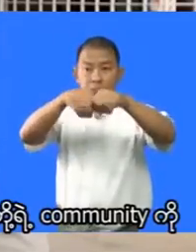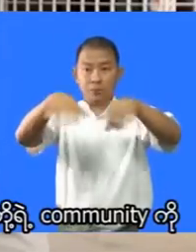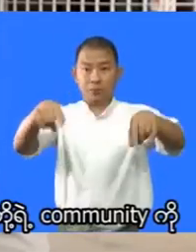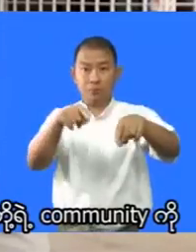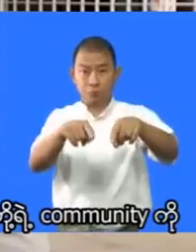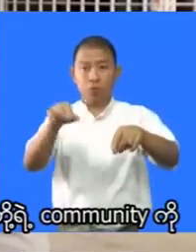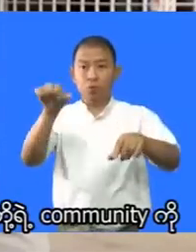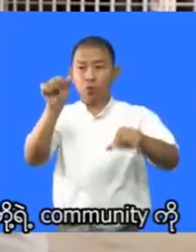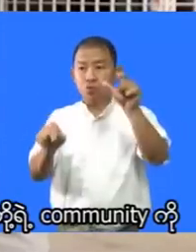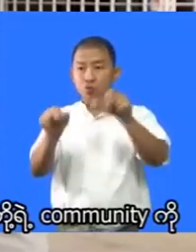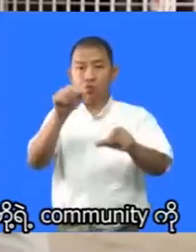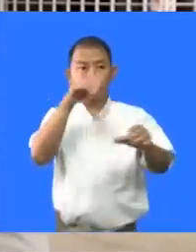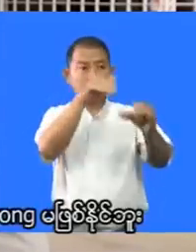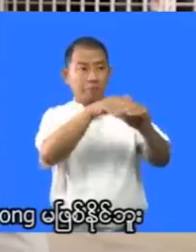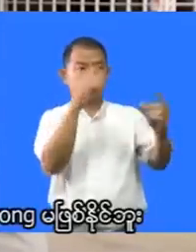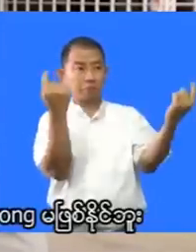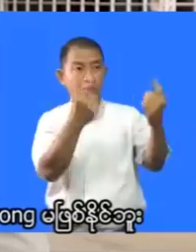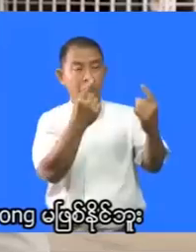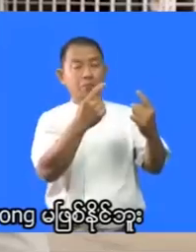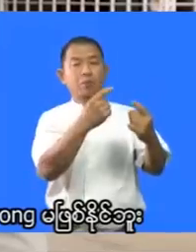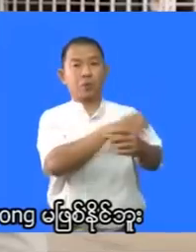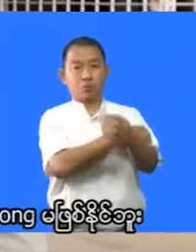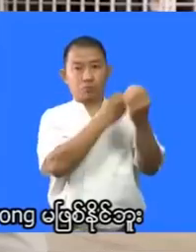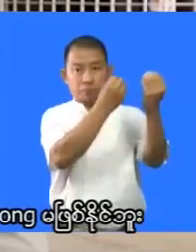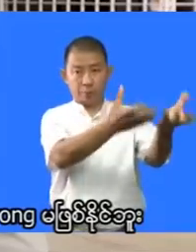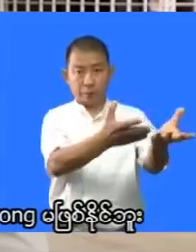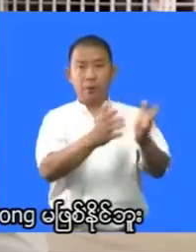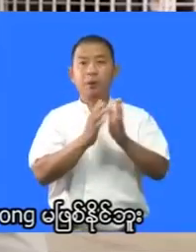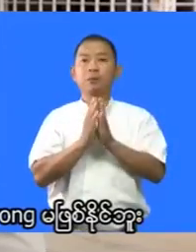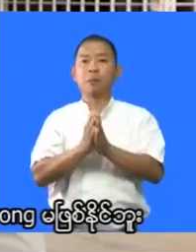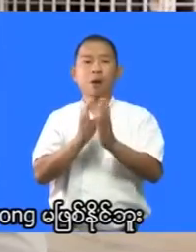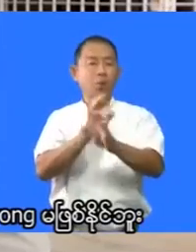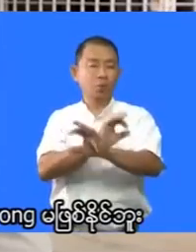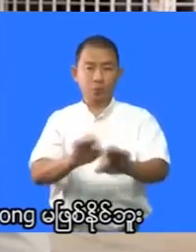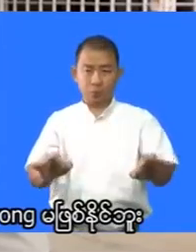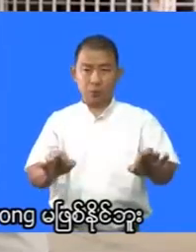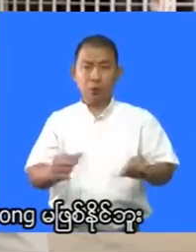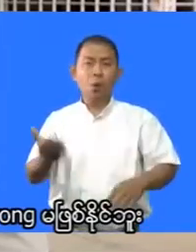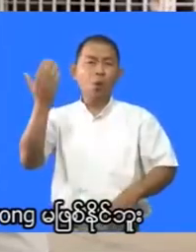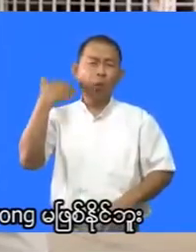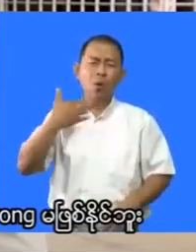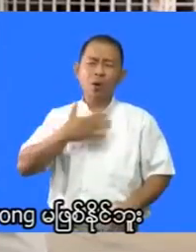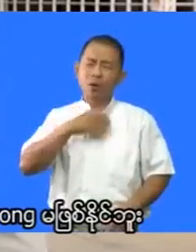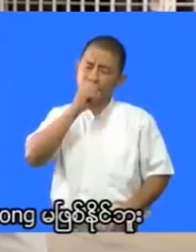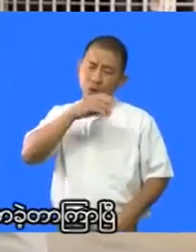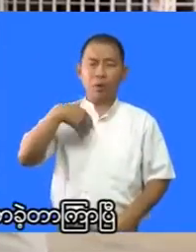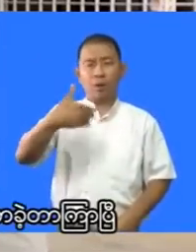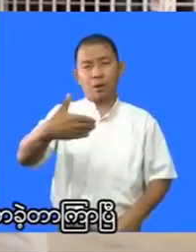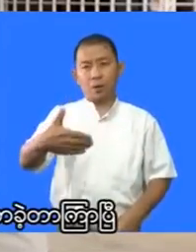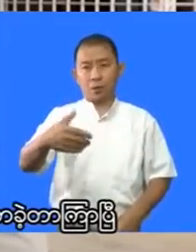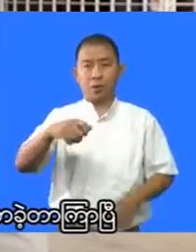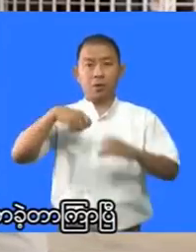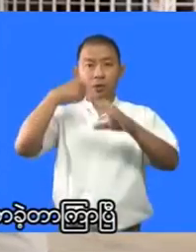ဟိုမှာတော့သူတို့ရဲ့ community ကိုကိုစားပြုတဲ့ union လိုဟာမျိုးဖြစ်ရမှာပေါ့နော်အဲ့ဒါလိုမျိုးလဲ strong မဖြစ်နို